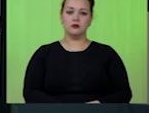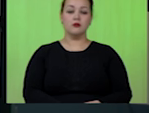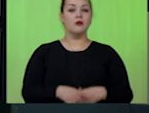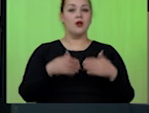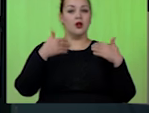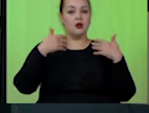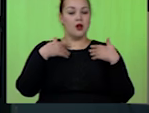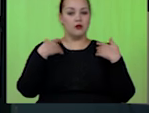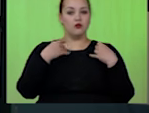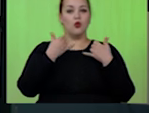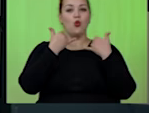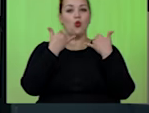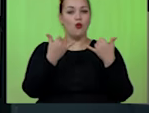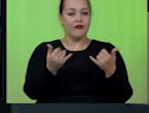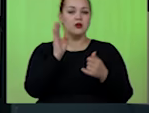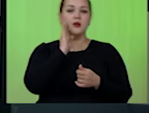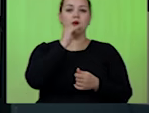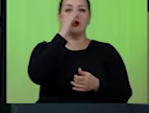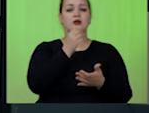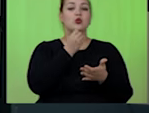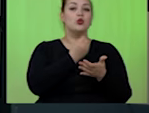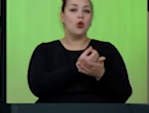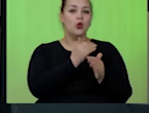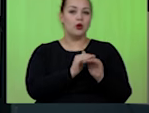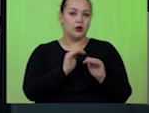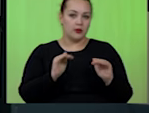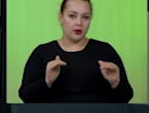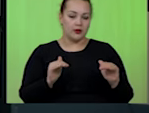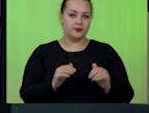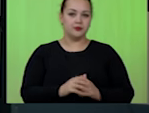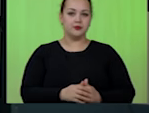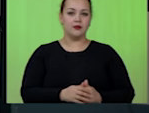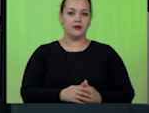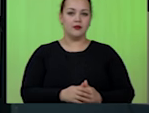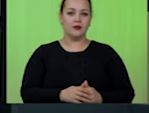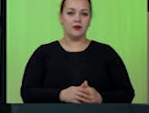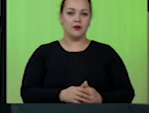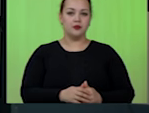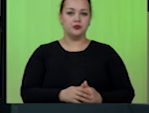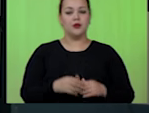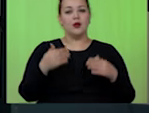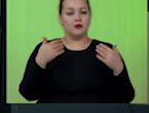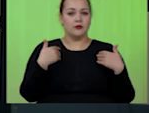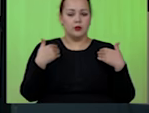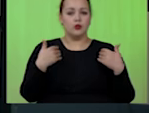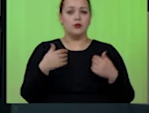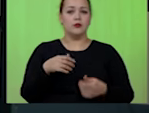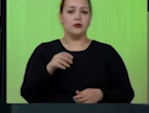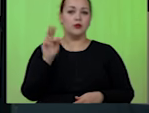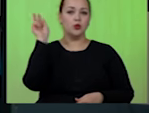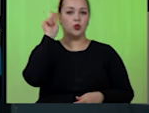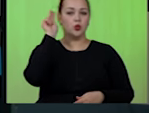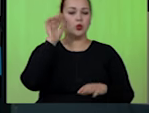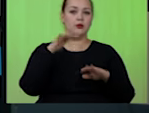Здравствуйте, уважаемые родители и дорогие ребята! Мы приветствуем вас на уроке математики в